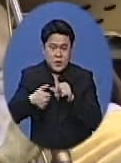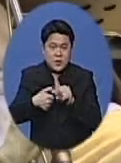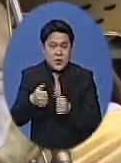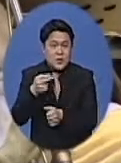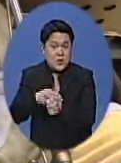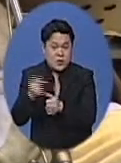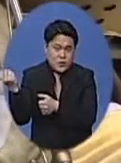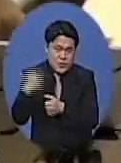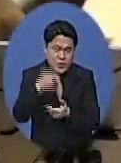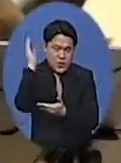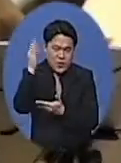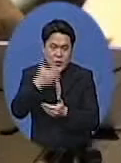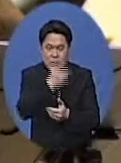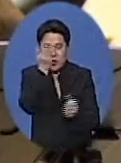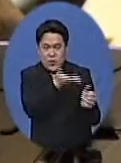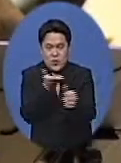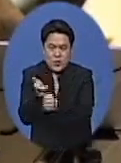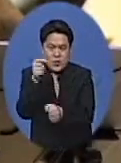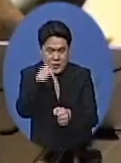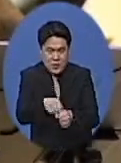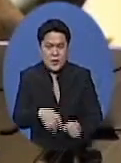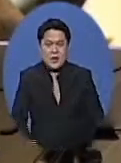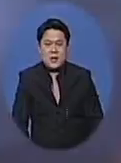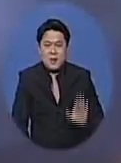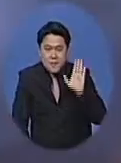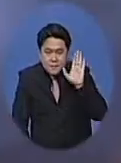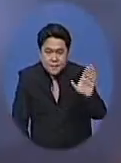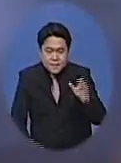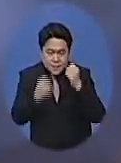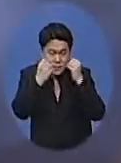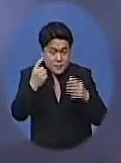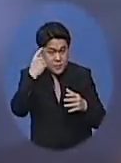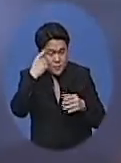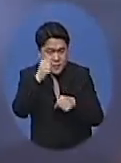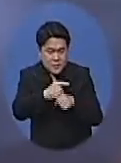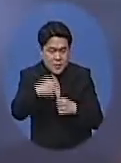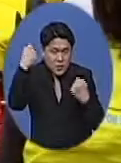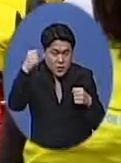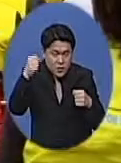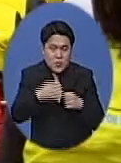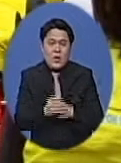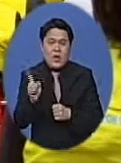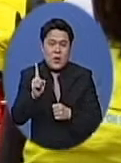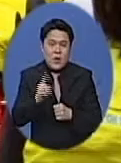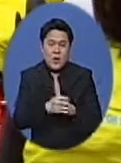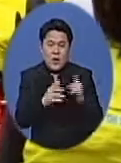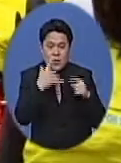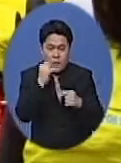꿈을 심어주기 위해 기획됐습니다. 앞으로 창의 인성 콘서트는 한부모 가정이나 학교 밖